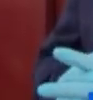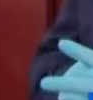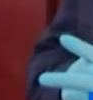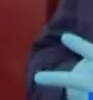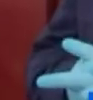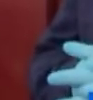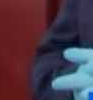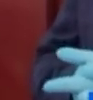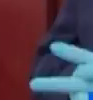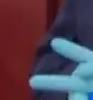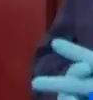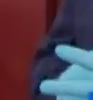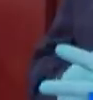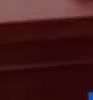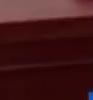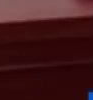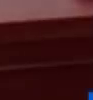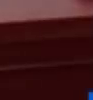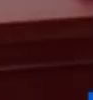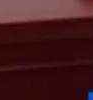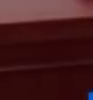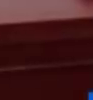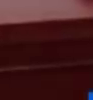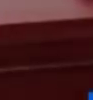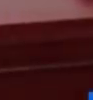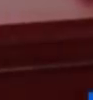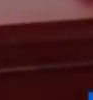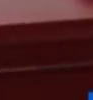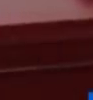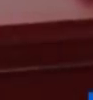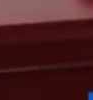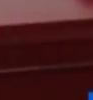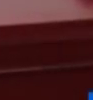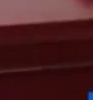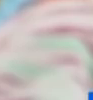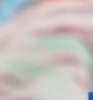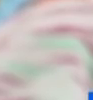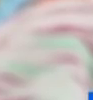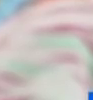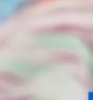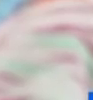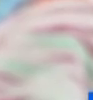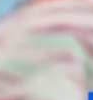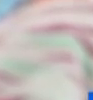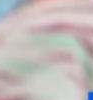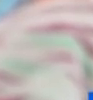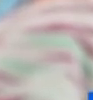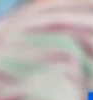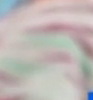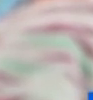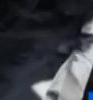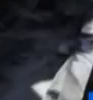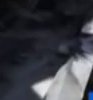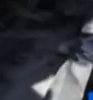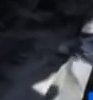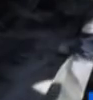кесірінен кәсіптерінен айырылып қалған 150-ден астам саудагер бүгінде жан ұшырып жүр. Олар әкімнің бастапқыда көмектесеміз